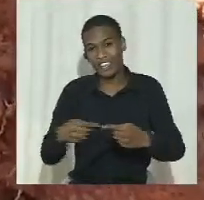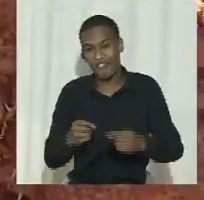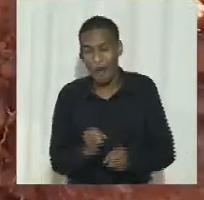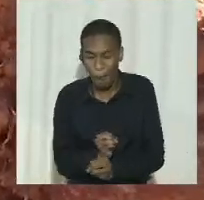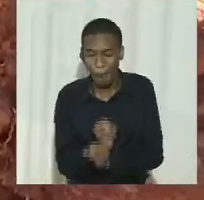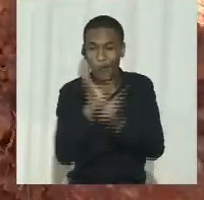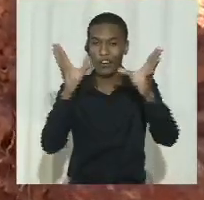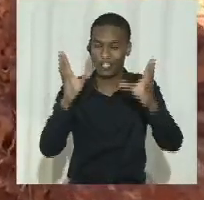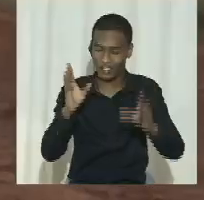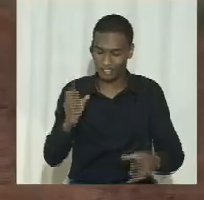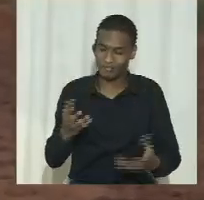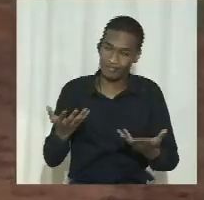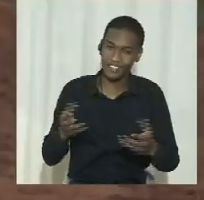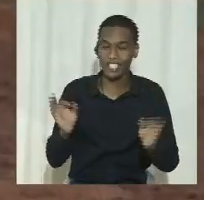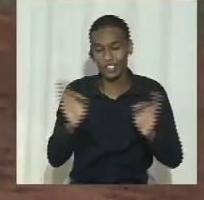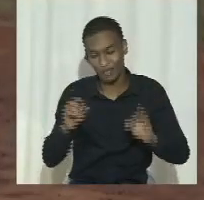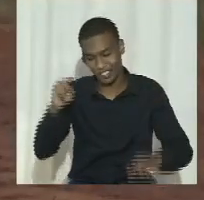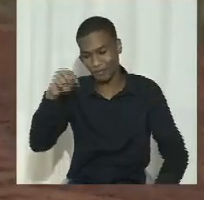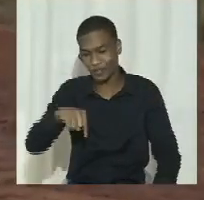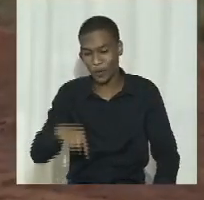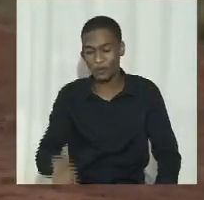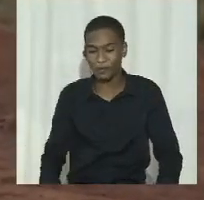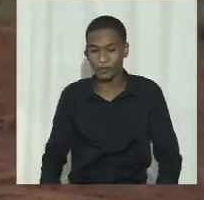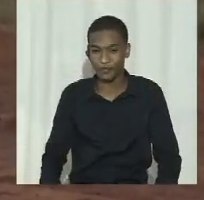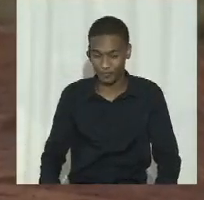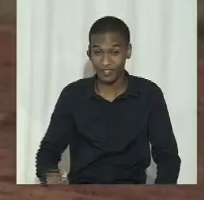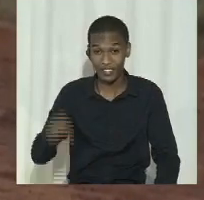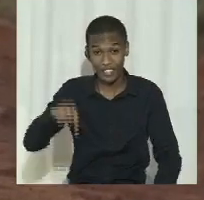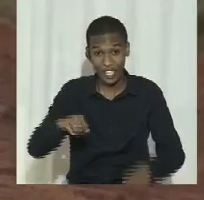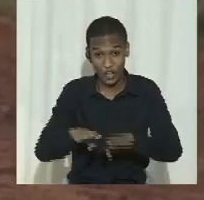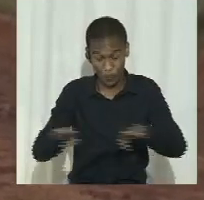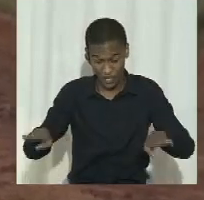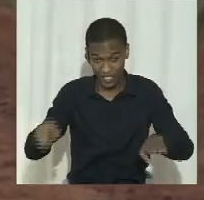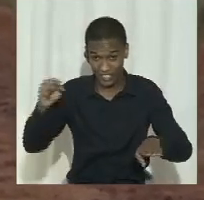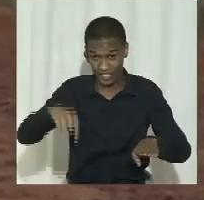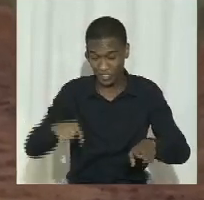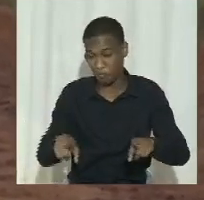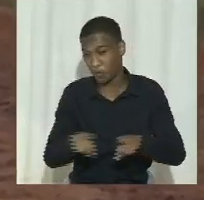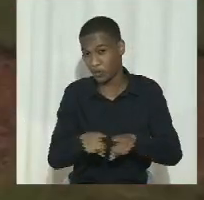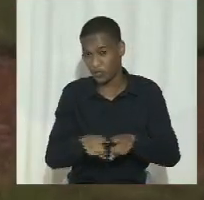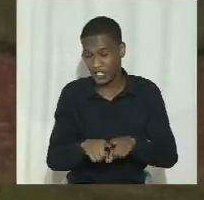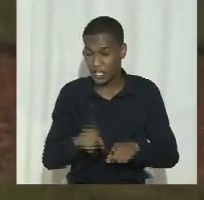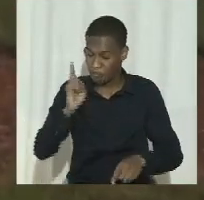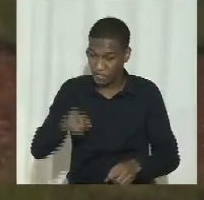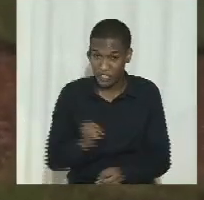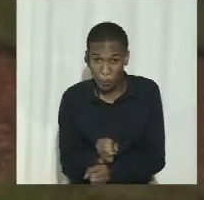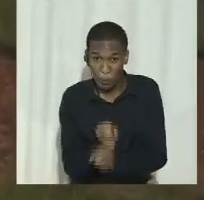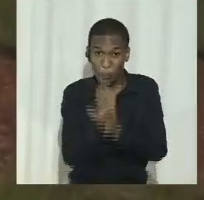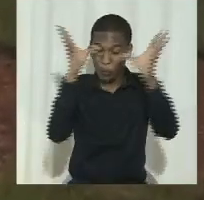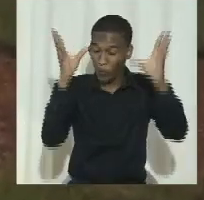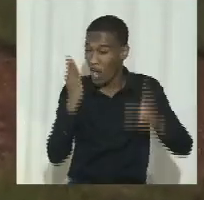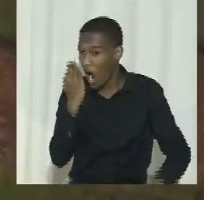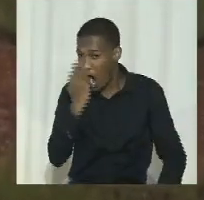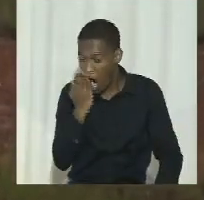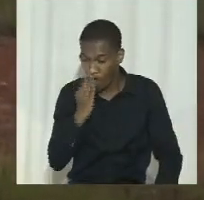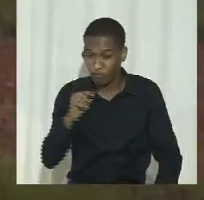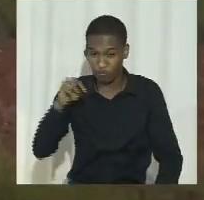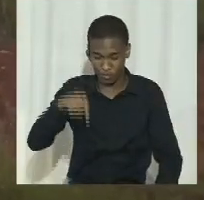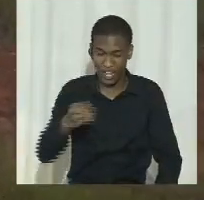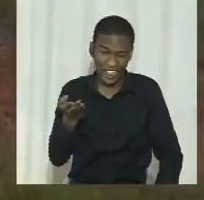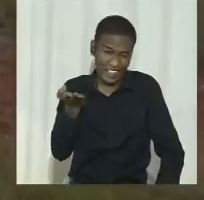atao anatin'ny fotoana fohy. Voalohany aloha zavatra misy a ty toerana ity zone volkanika efa nahitana volkan ty tany aloha efa tany